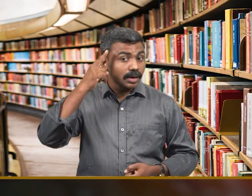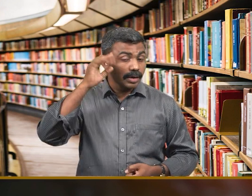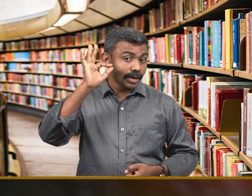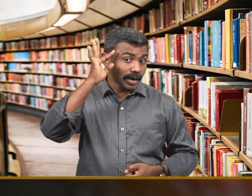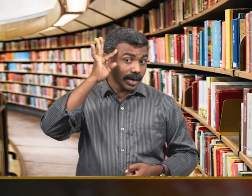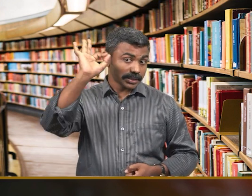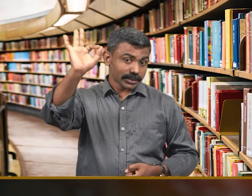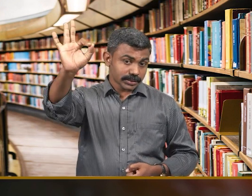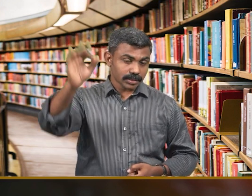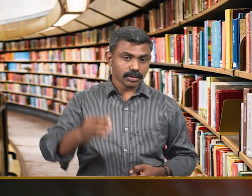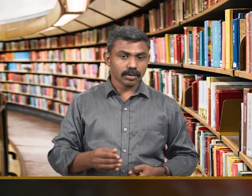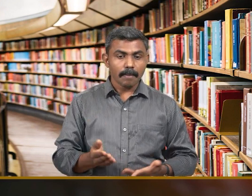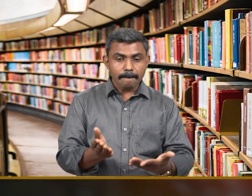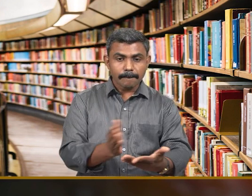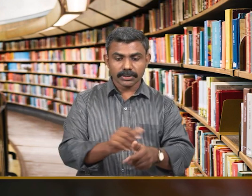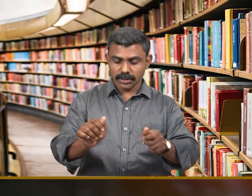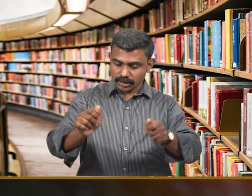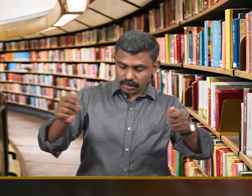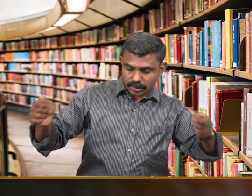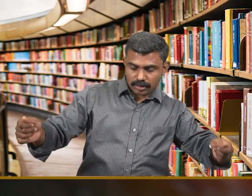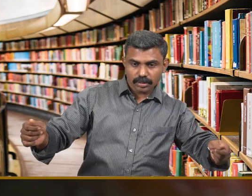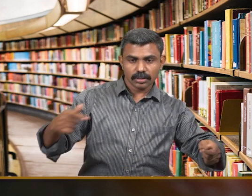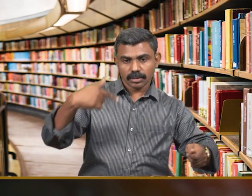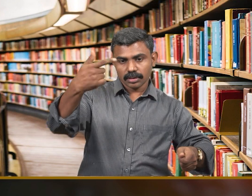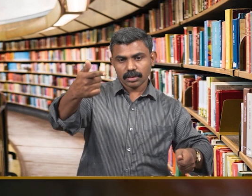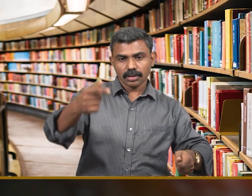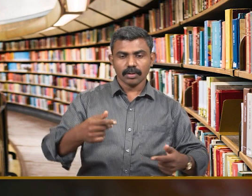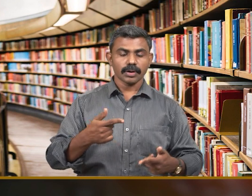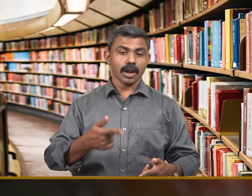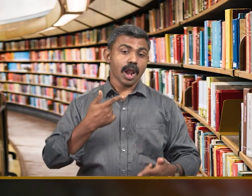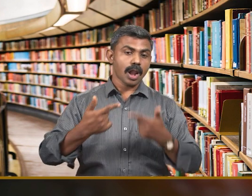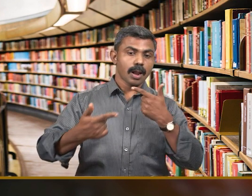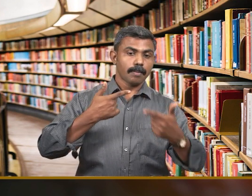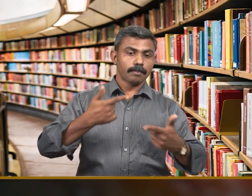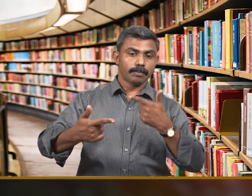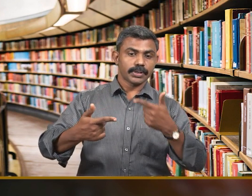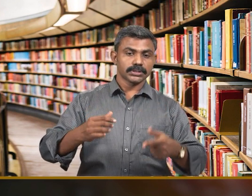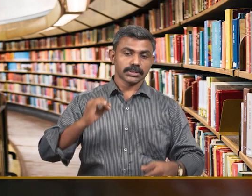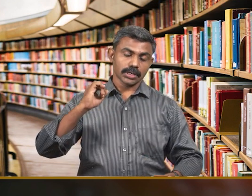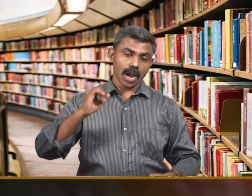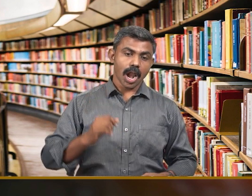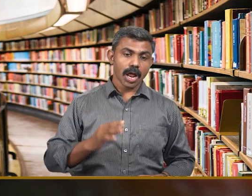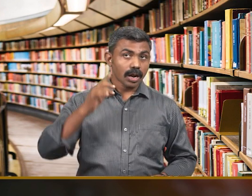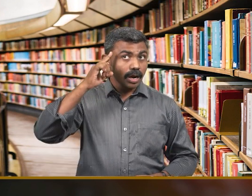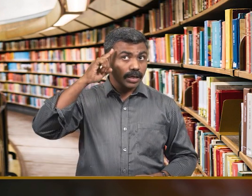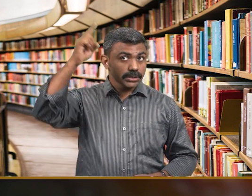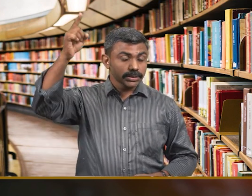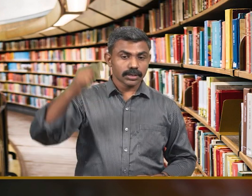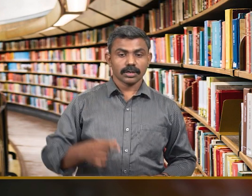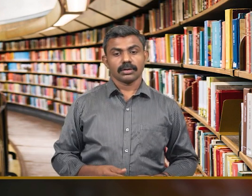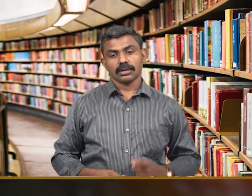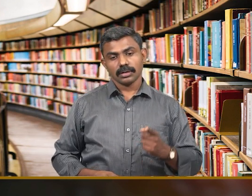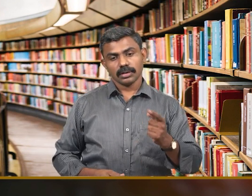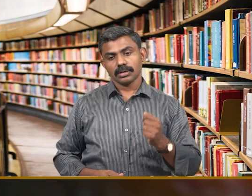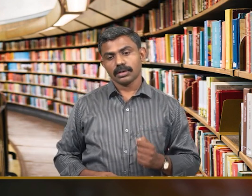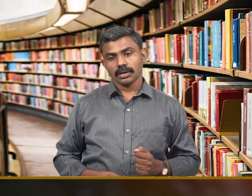என்ன பண்ணுறாருன்னா ஒரு பத்திரிகையும் நடத்துகிறாரு. அதுக்கப்புறம் இவருடைய வல்லமை மிக்க பேச்சு, அதாவது ஆற்றல் மிக்க சிந்தனைகள், இதெல்லாம்